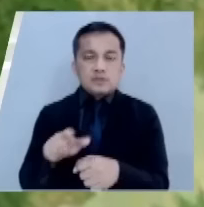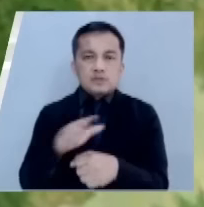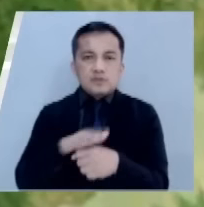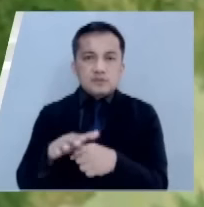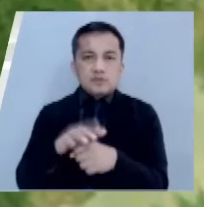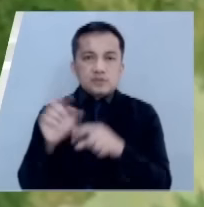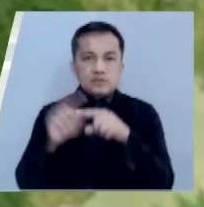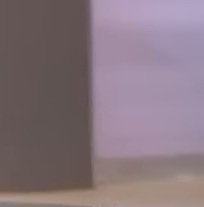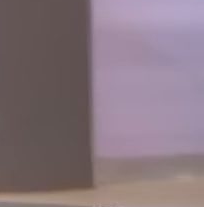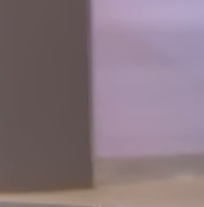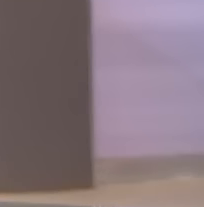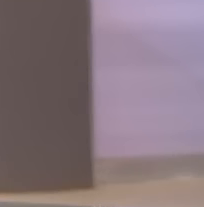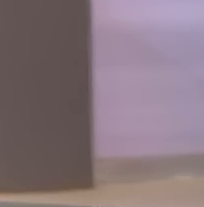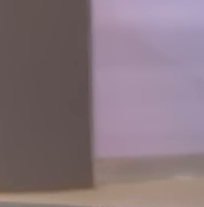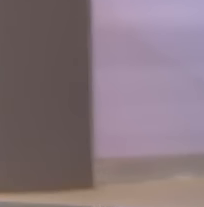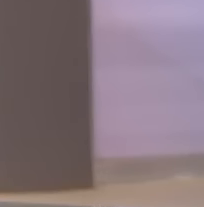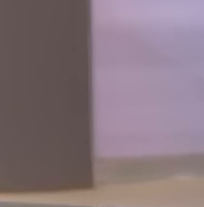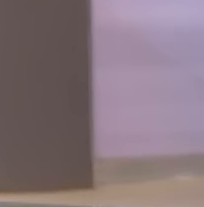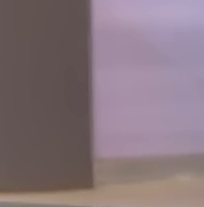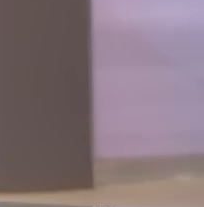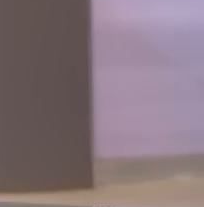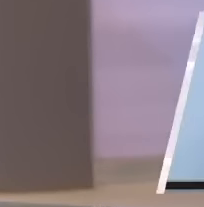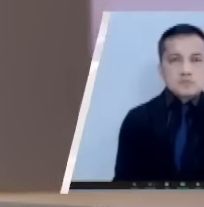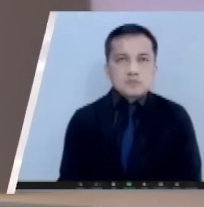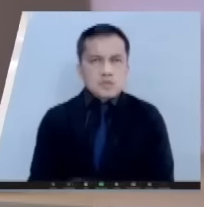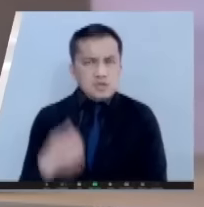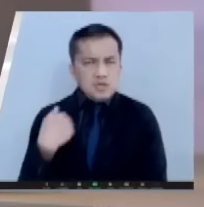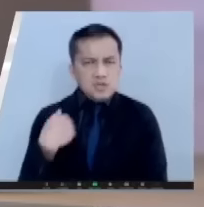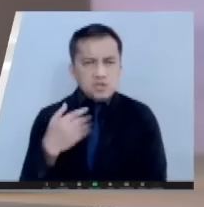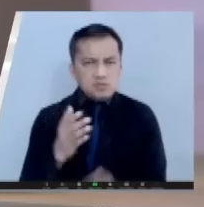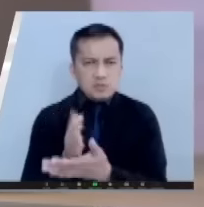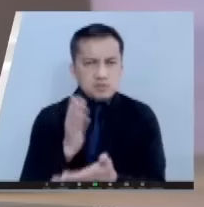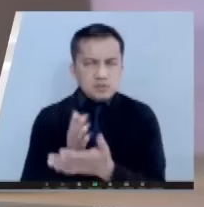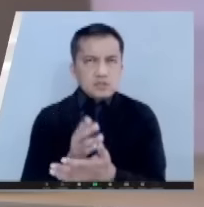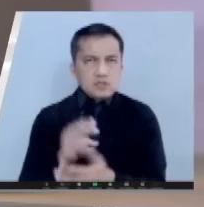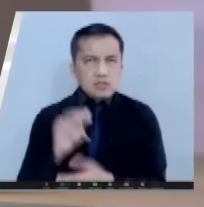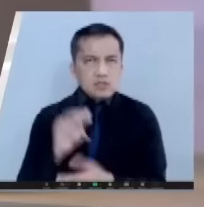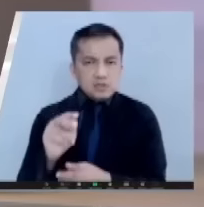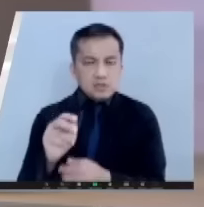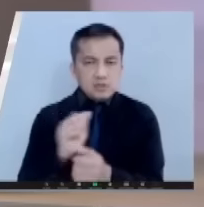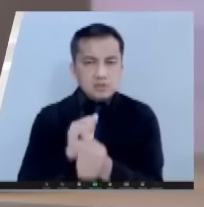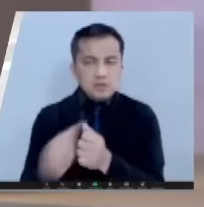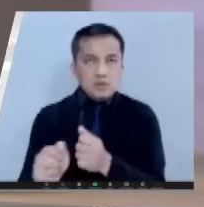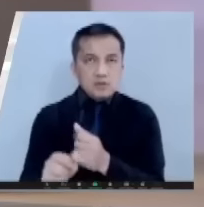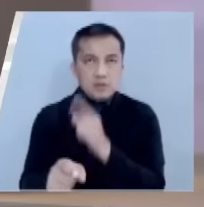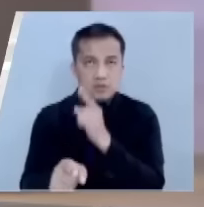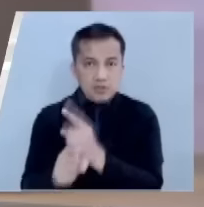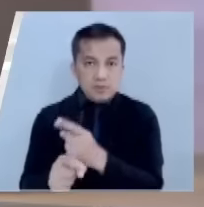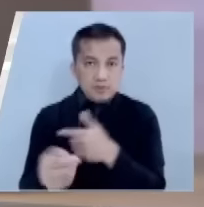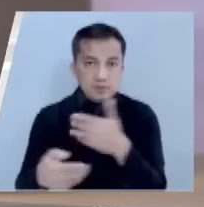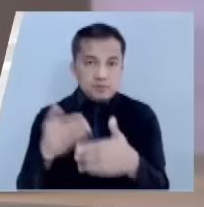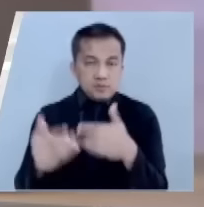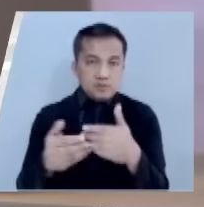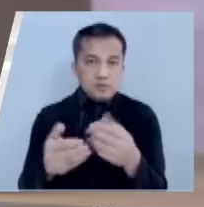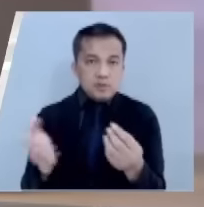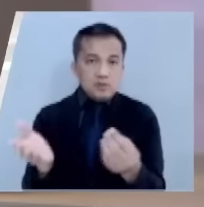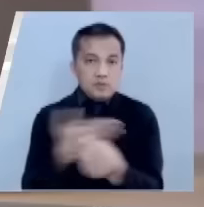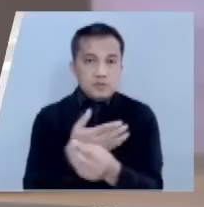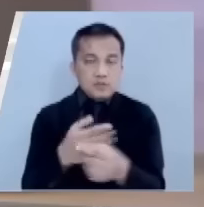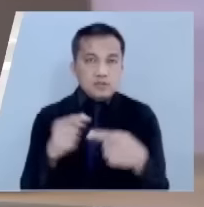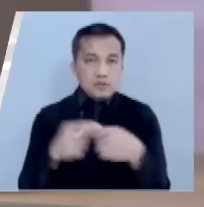Manila. Hindi basta-basta at kailangang idaan sa due process ang impeachment laban kay